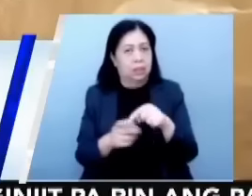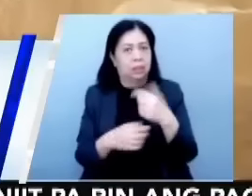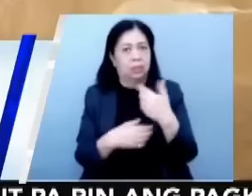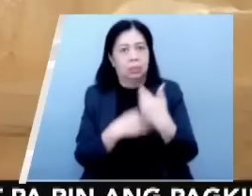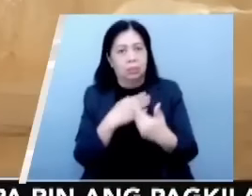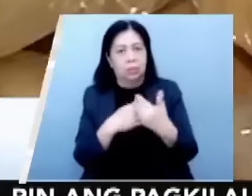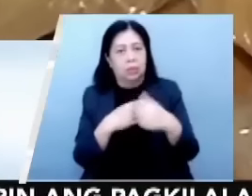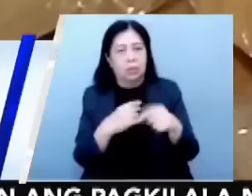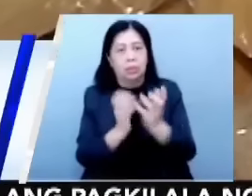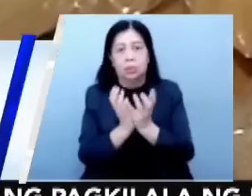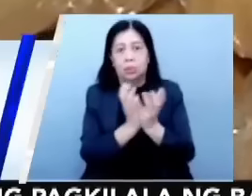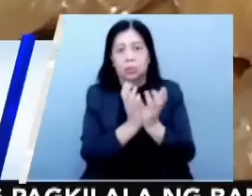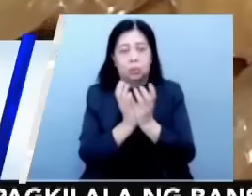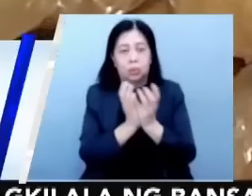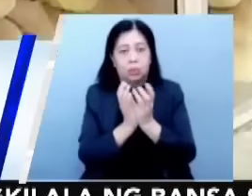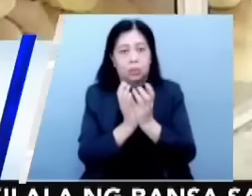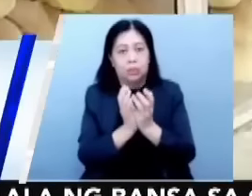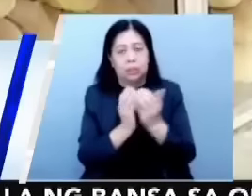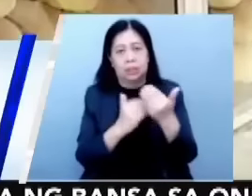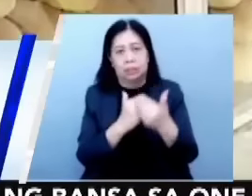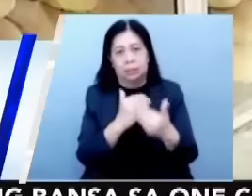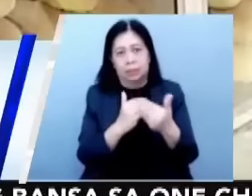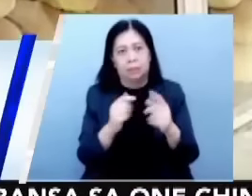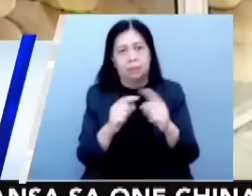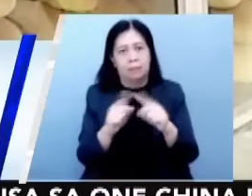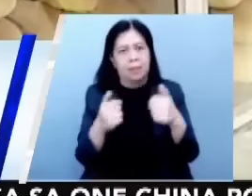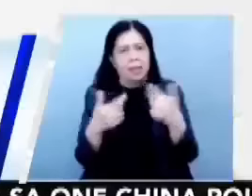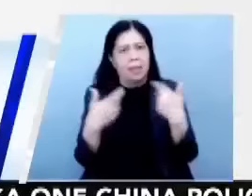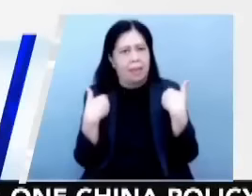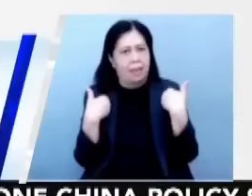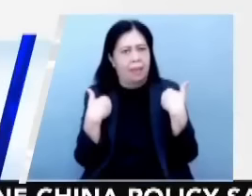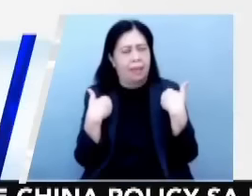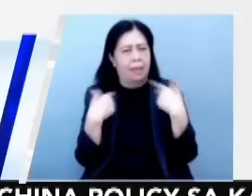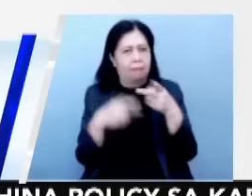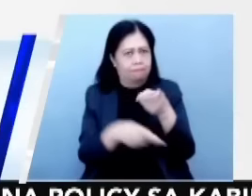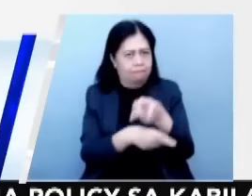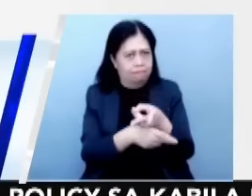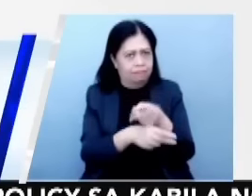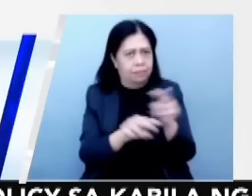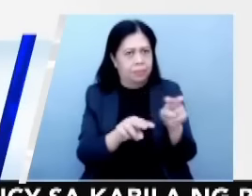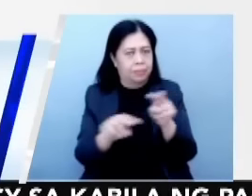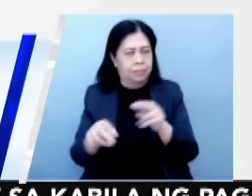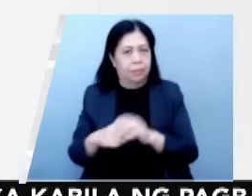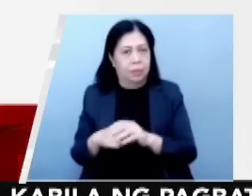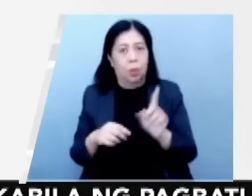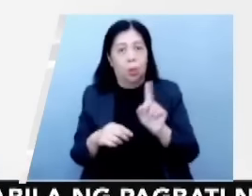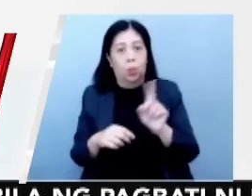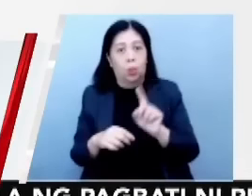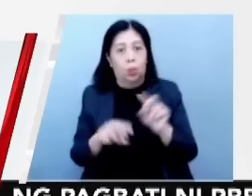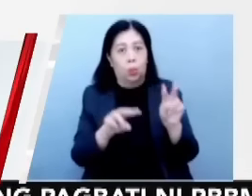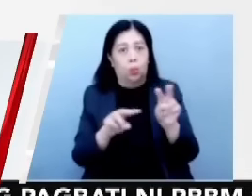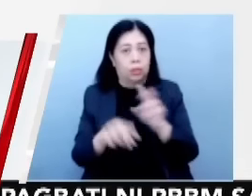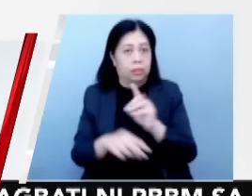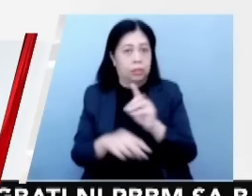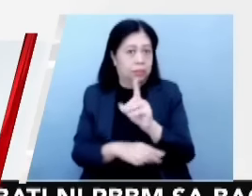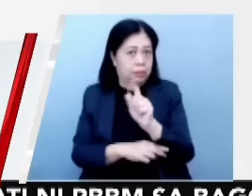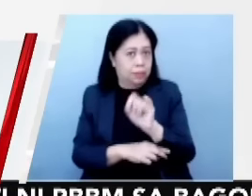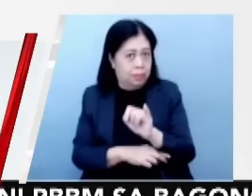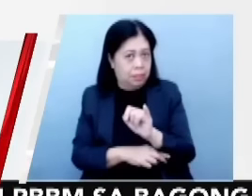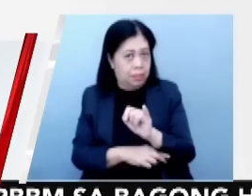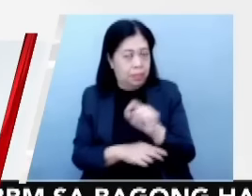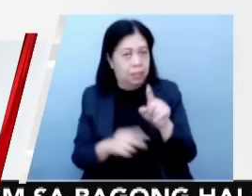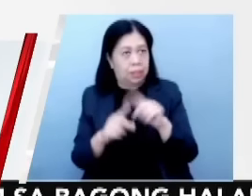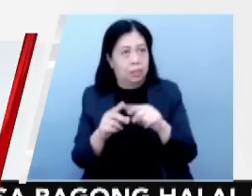community bakery. Pero meron pa rin daw silang tinututukan. Ang binabantayan po ng DTI pagdating po sa shrinkflation or